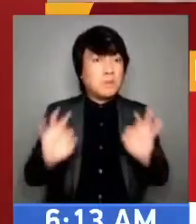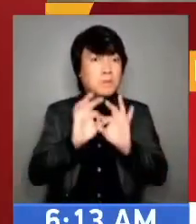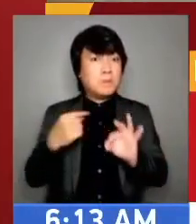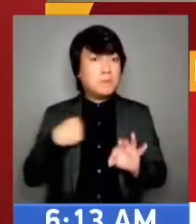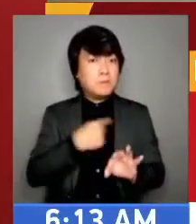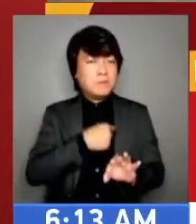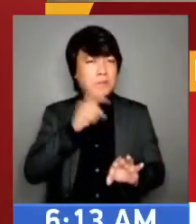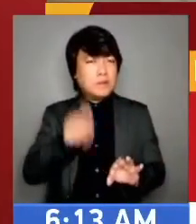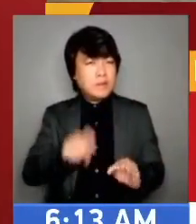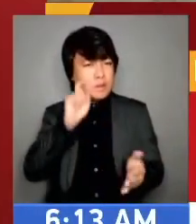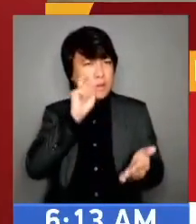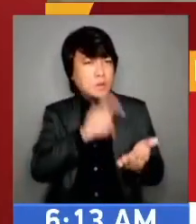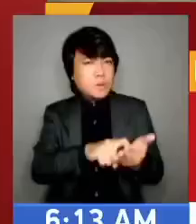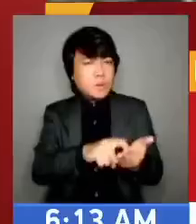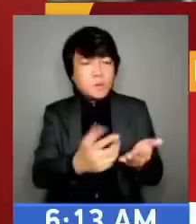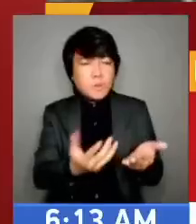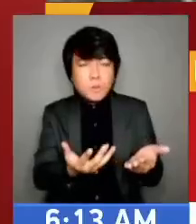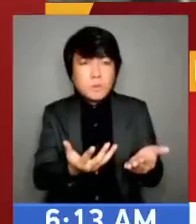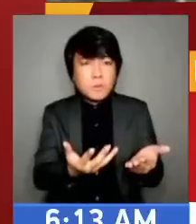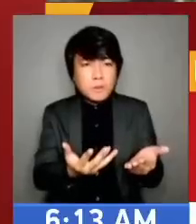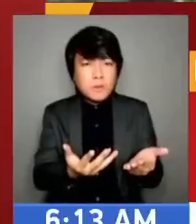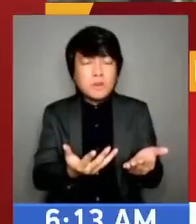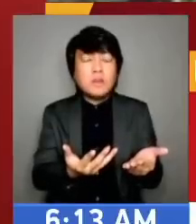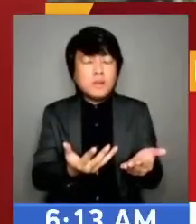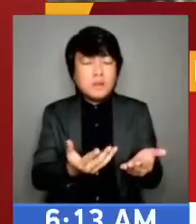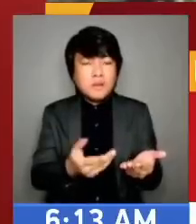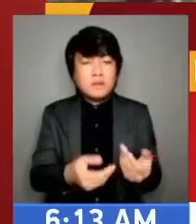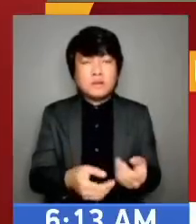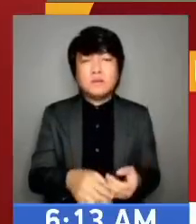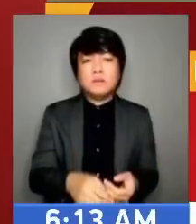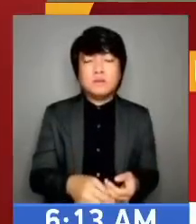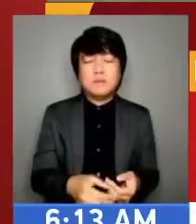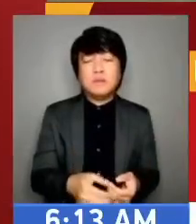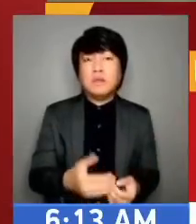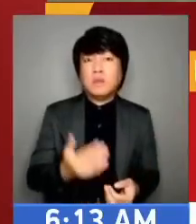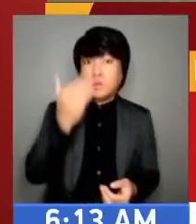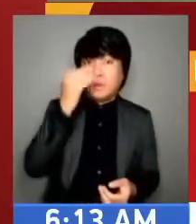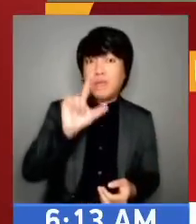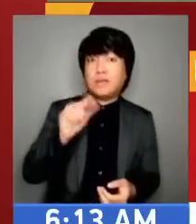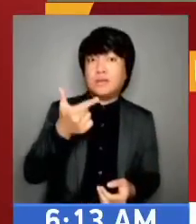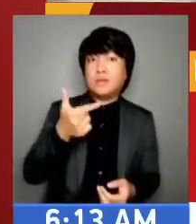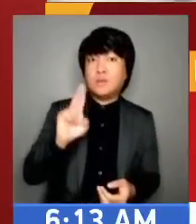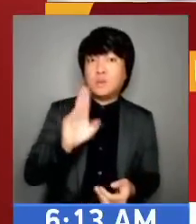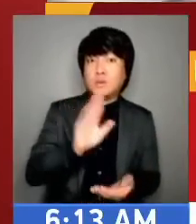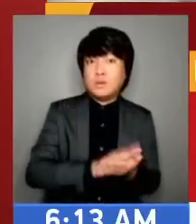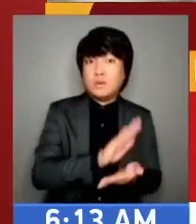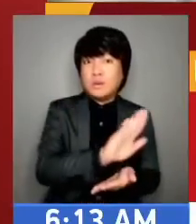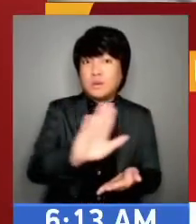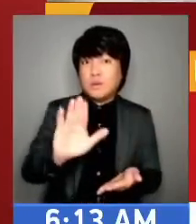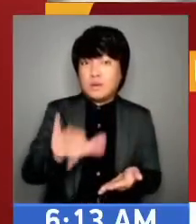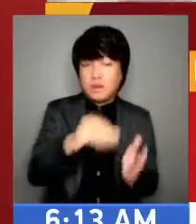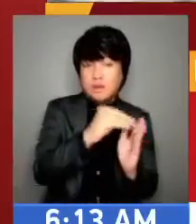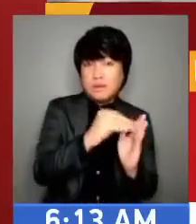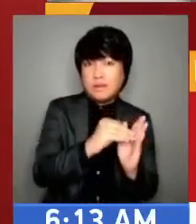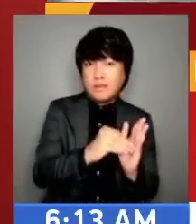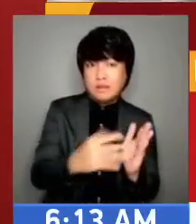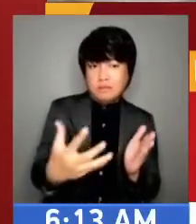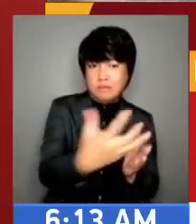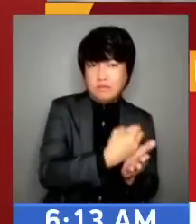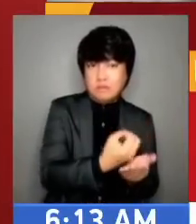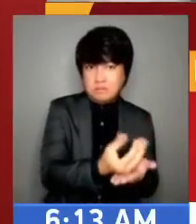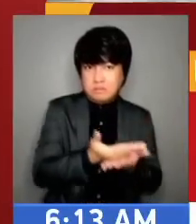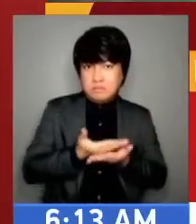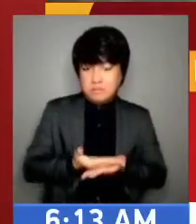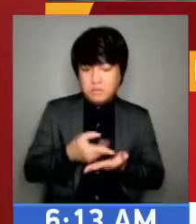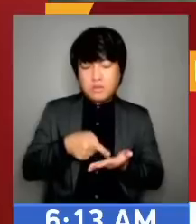datos. May pasa sa atin kahit nung LGU yung mga datas ng mga affected individuals. Nang sa ganun, yung atin pong